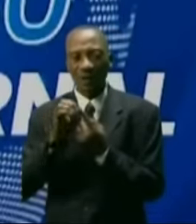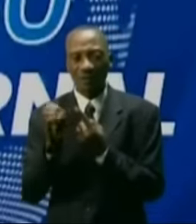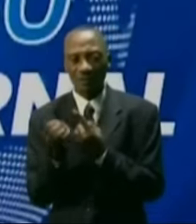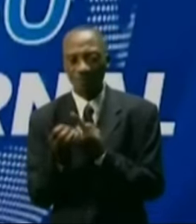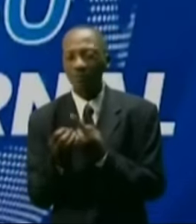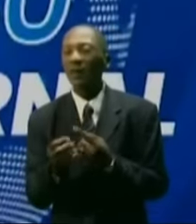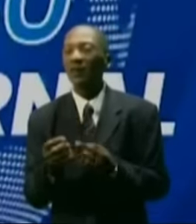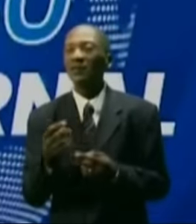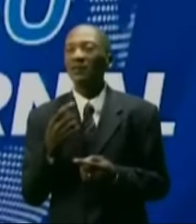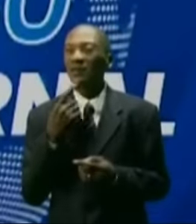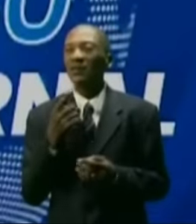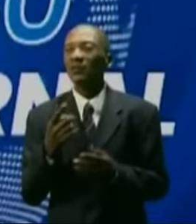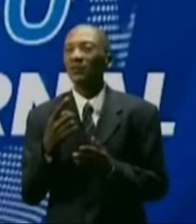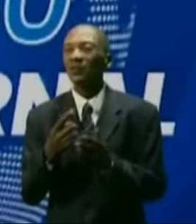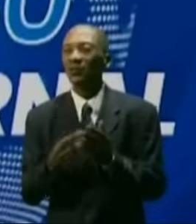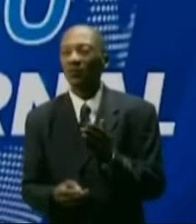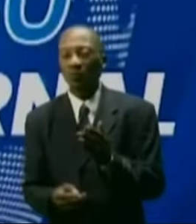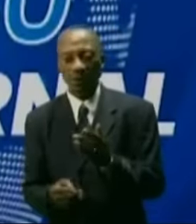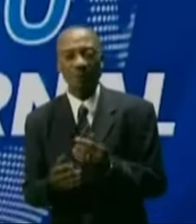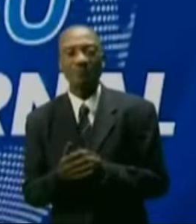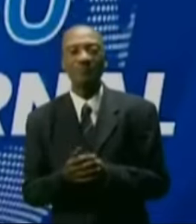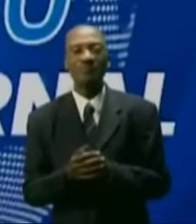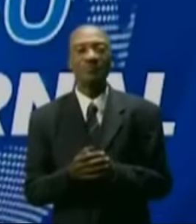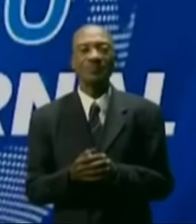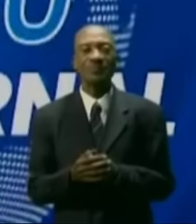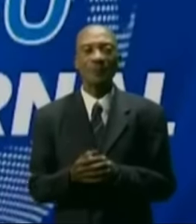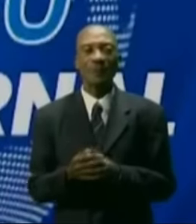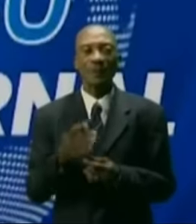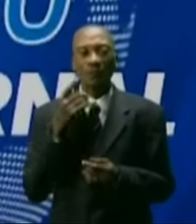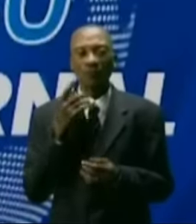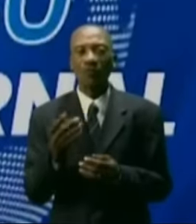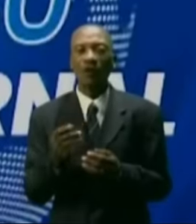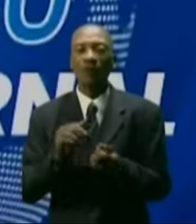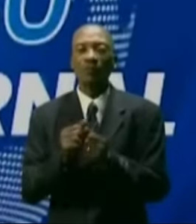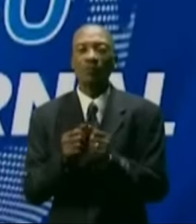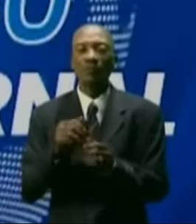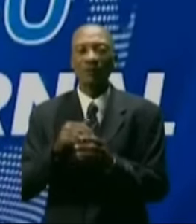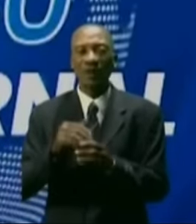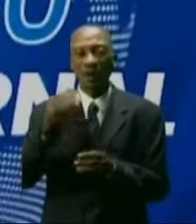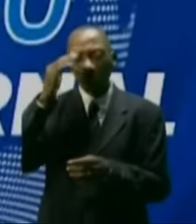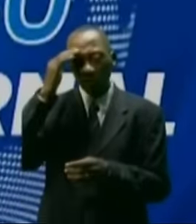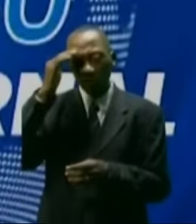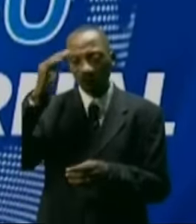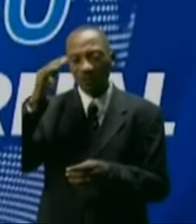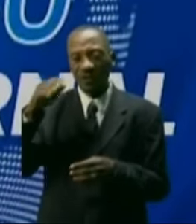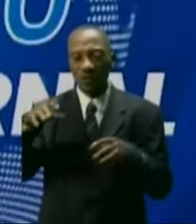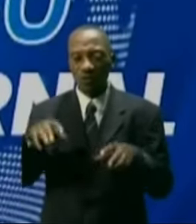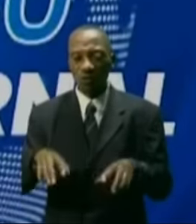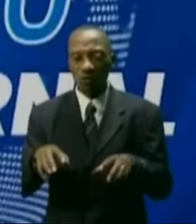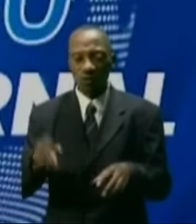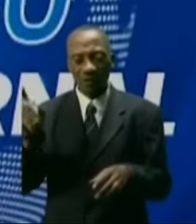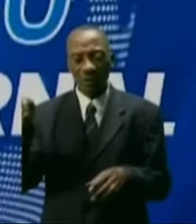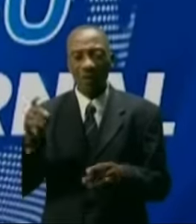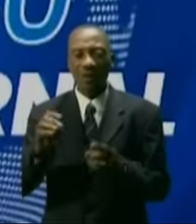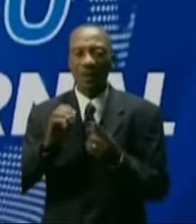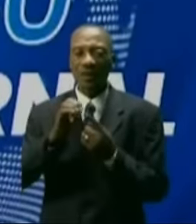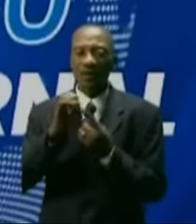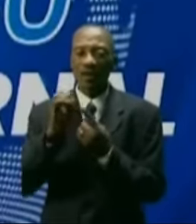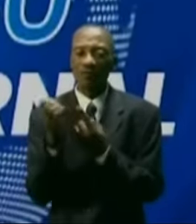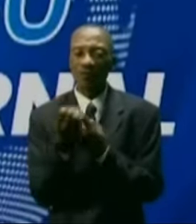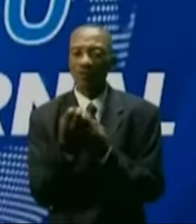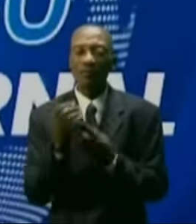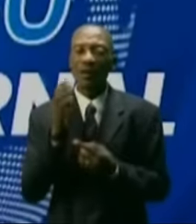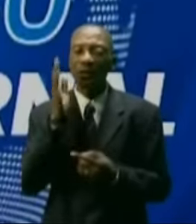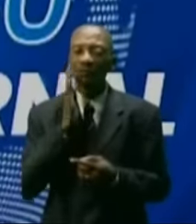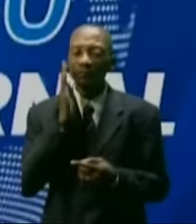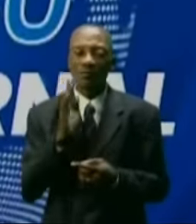5 juin. Un colloque a été organisé à l'Université Congo sous le thème « L'environnement saisi par les droits congolais ». On fait le point avec